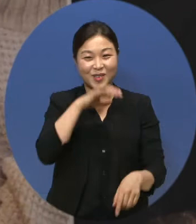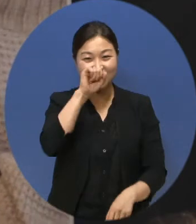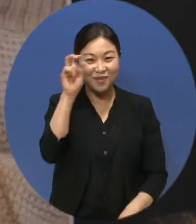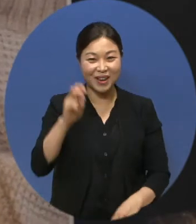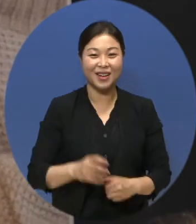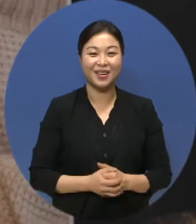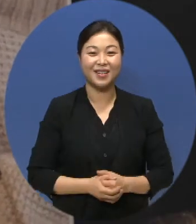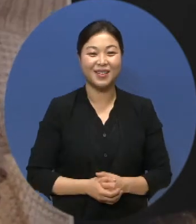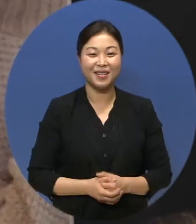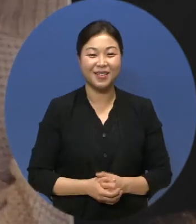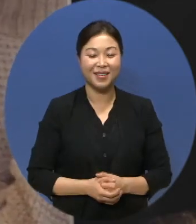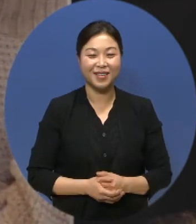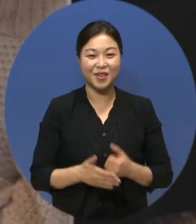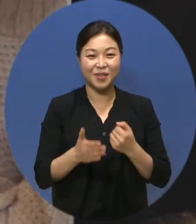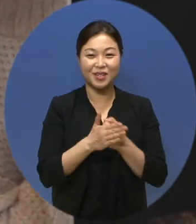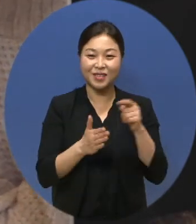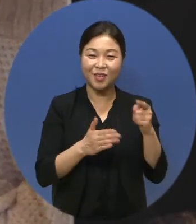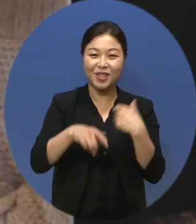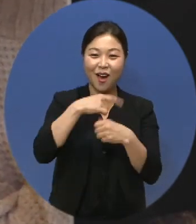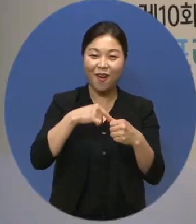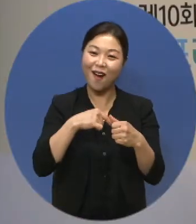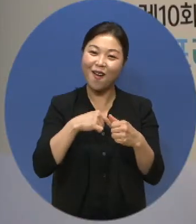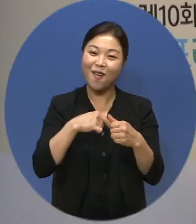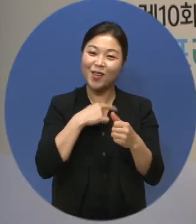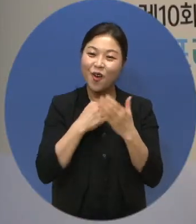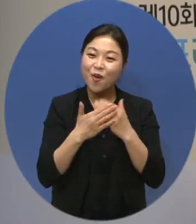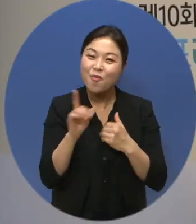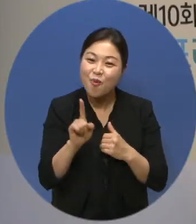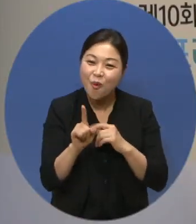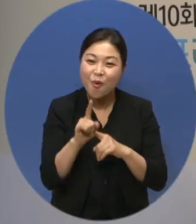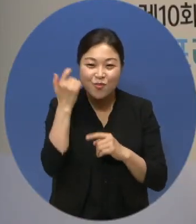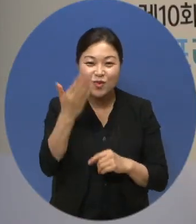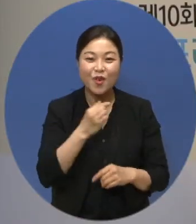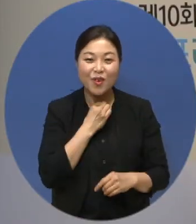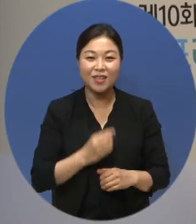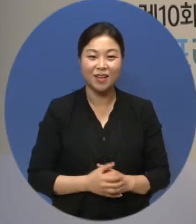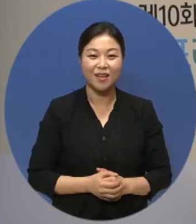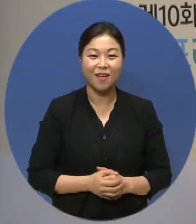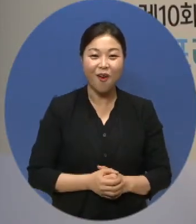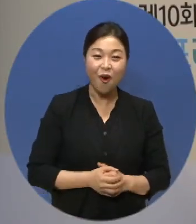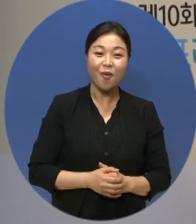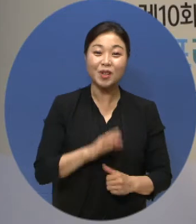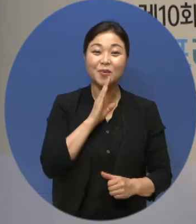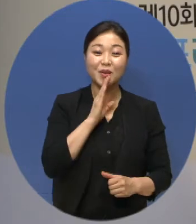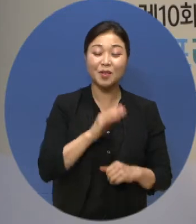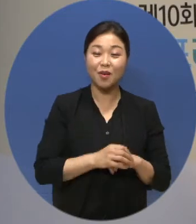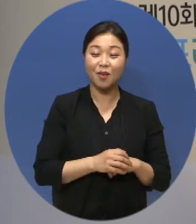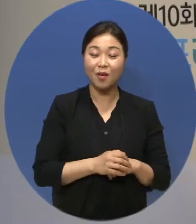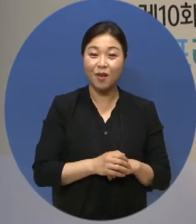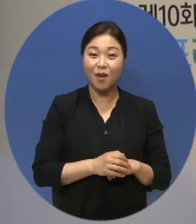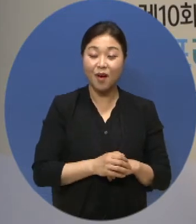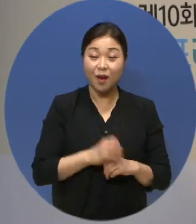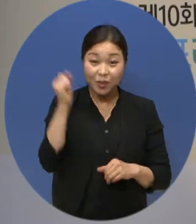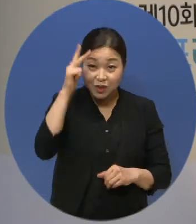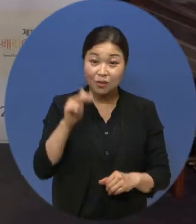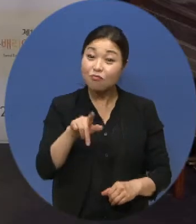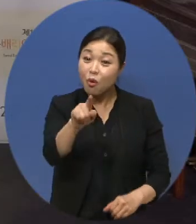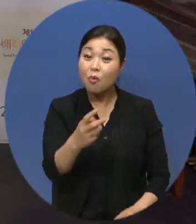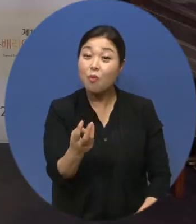그래서 그런 에피소드 좀 궁금해서. 궁금한데요. 박현경 감독님 어떻습니까? 저도 궁금했거든요. 기호 몇 번이에요? 이렇게 물어보는